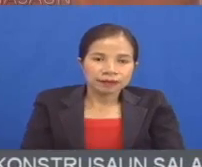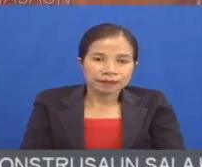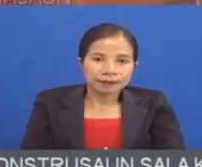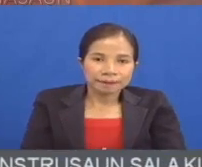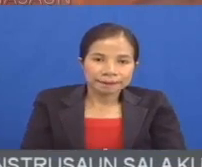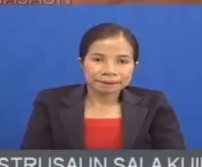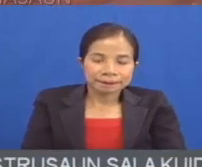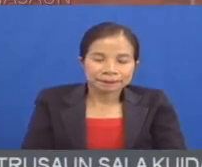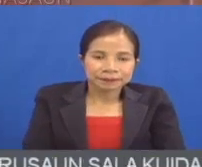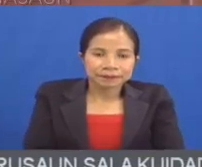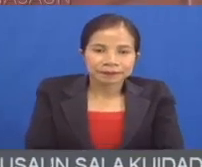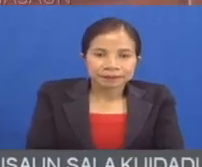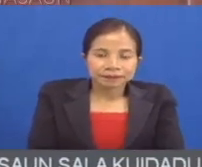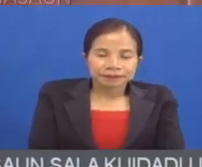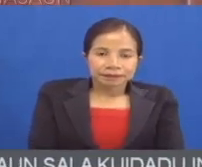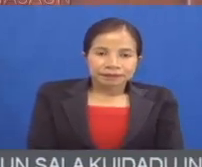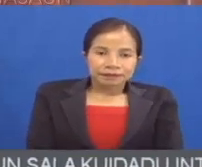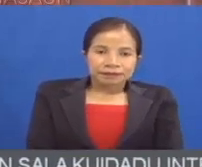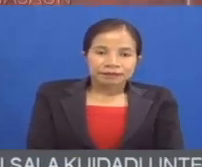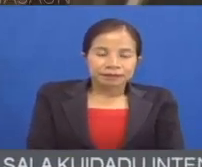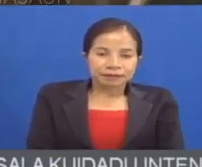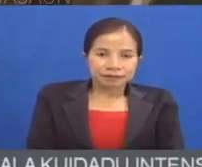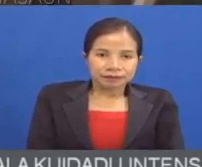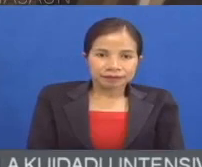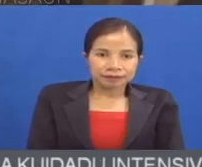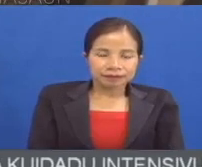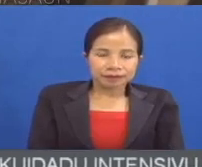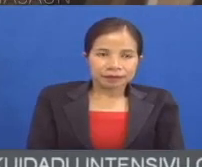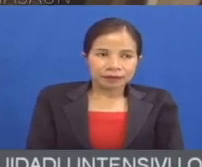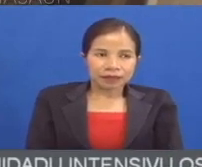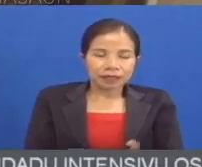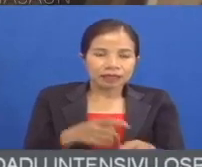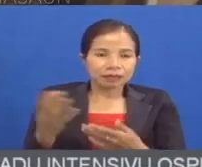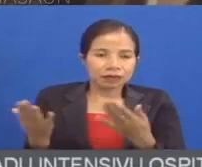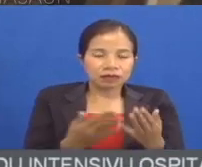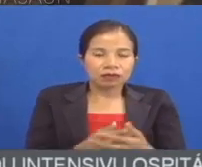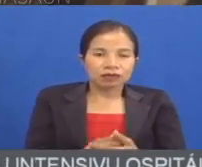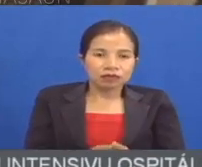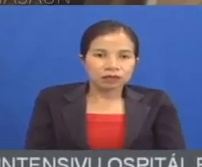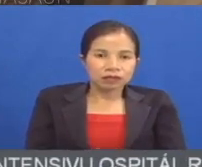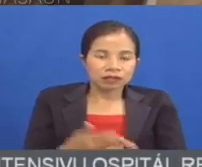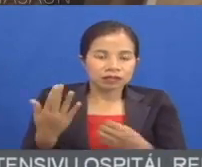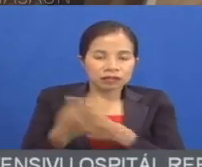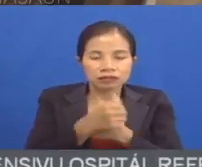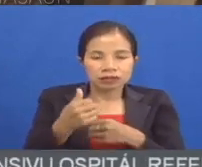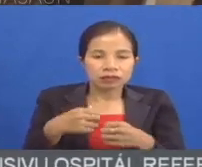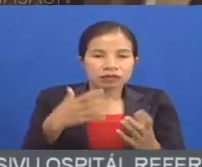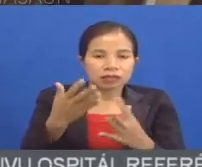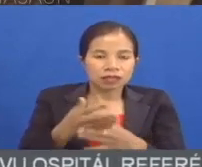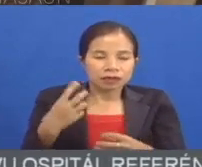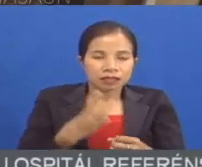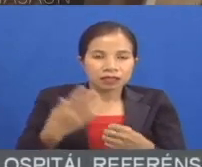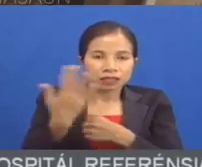mas dalam dadang kita nelayan mas em haruka mobilnya rasa meja kadera dan janela masih si rai liur tamam itu nara rai barak los.